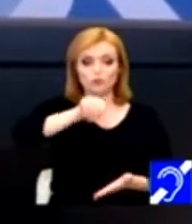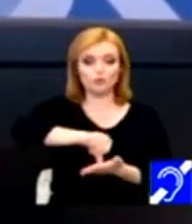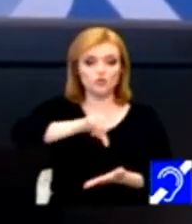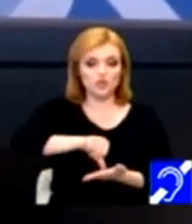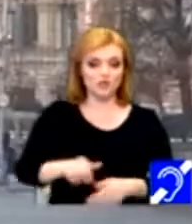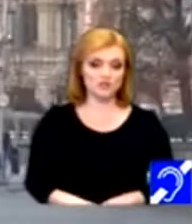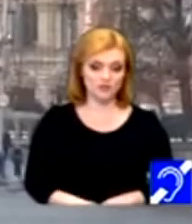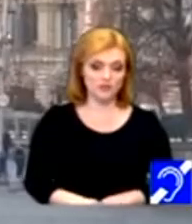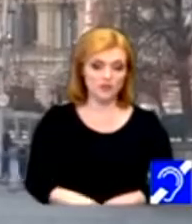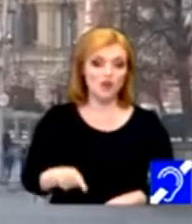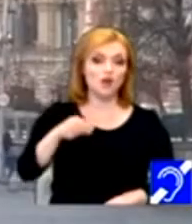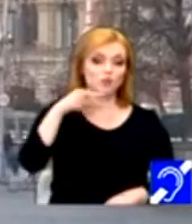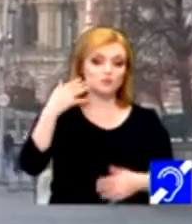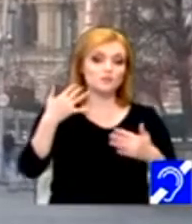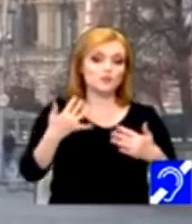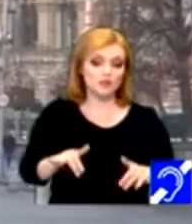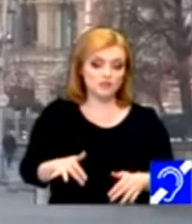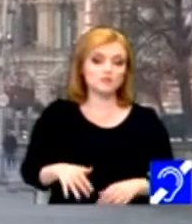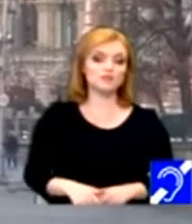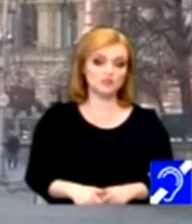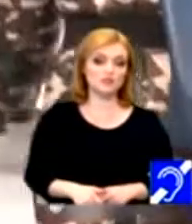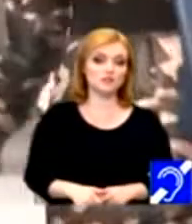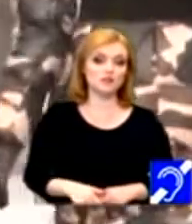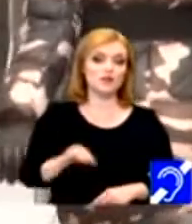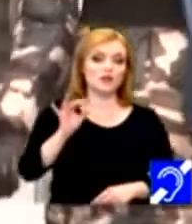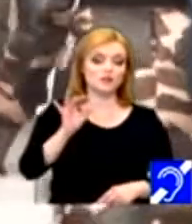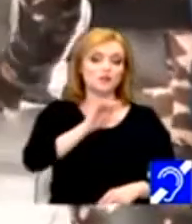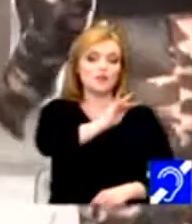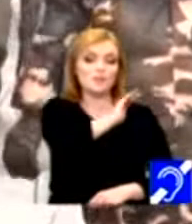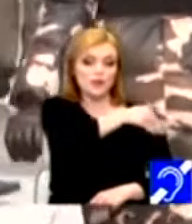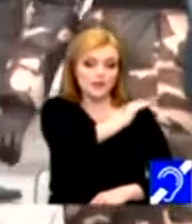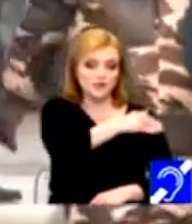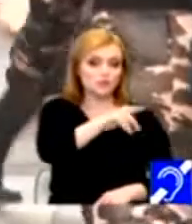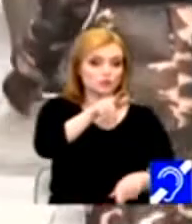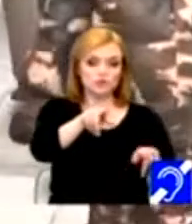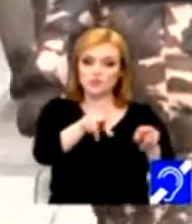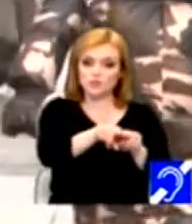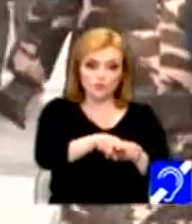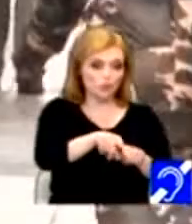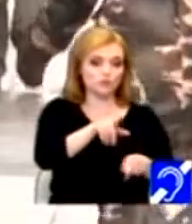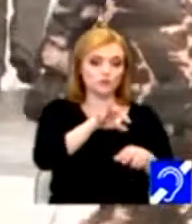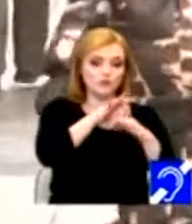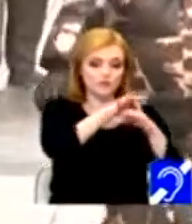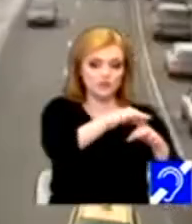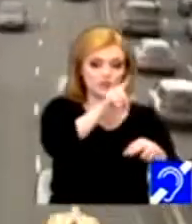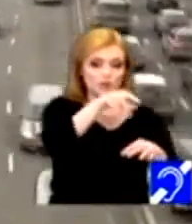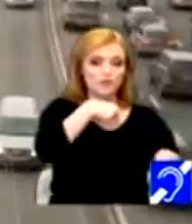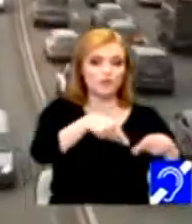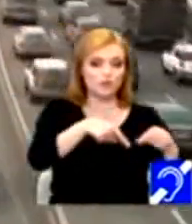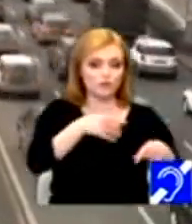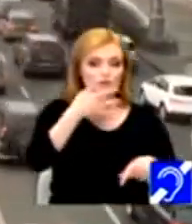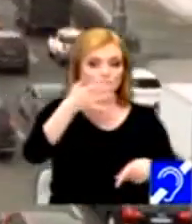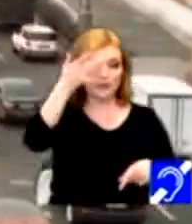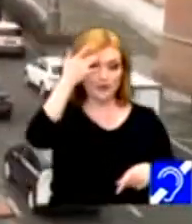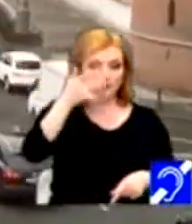În același context, Rusia va pierde și dreptul de a găzdui la Sankt Petersburg meciuri de la Campionatul European de Fotbal, care se va desfășura vara viitoare